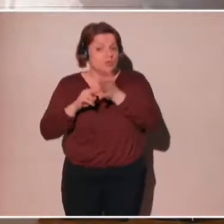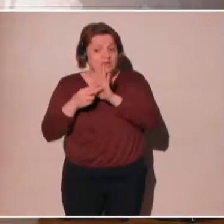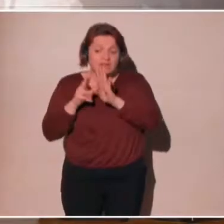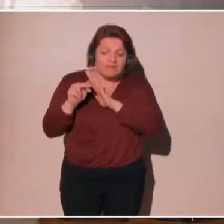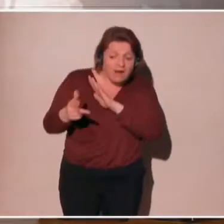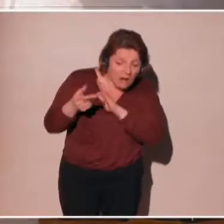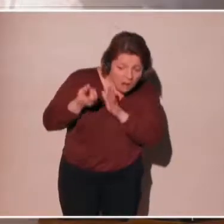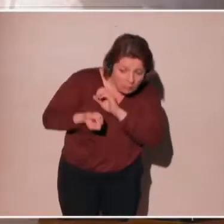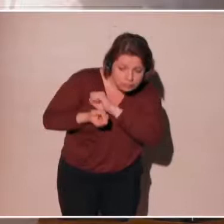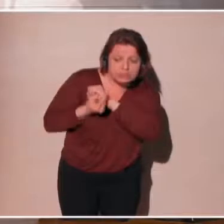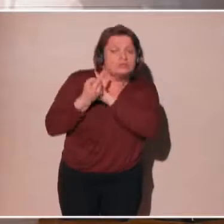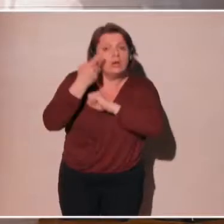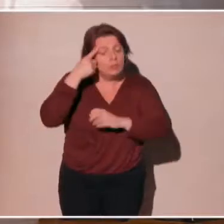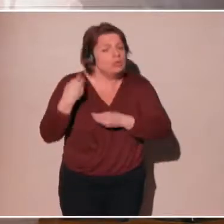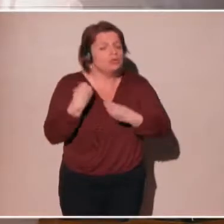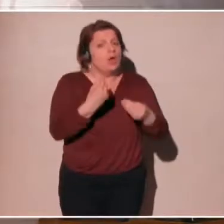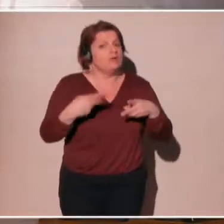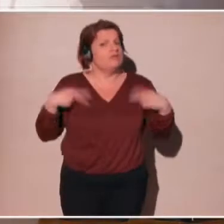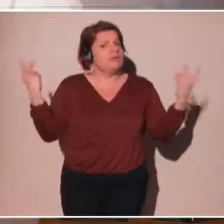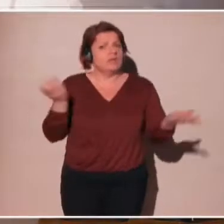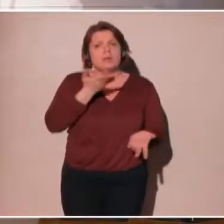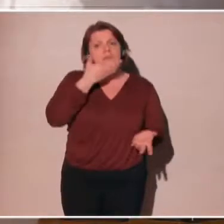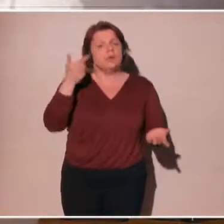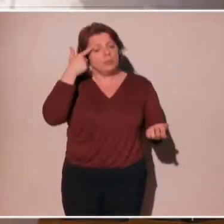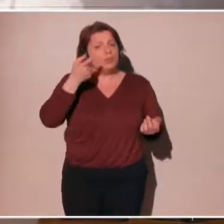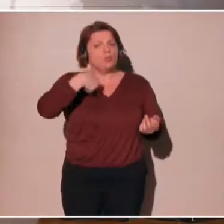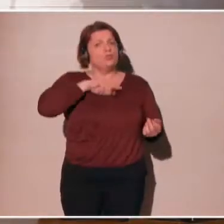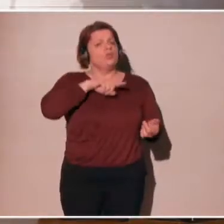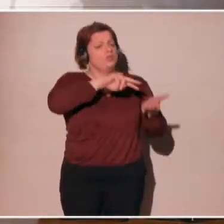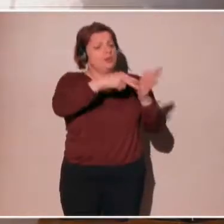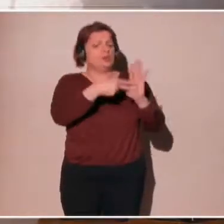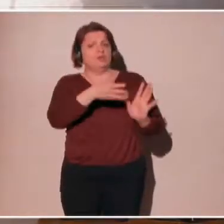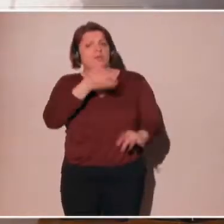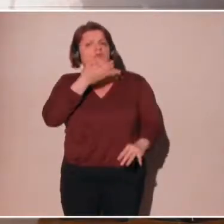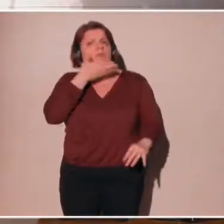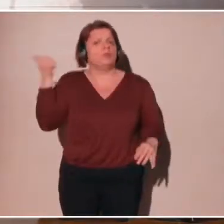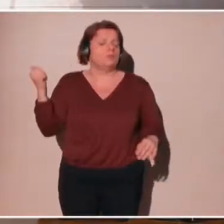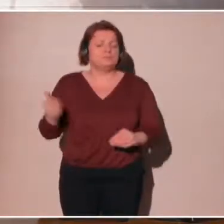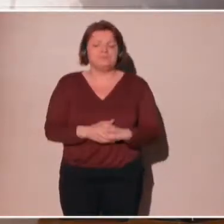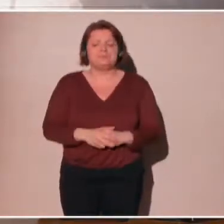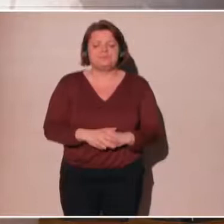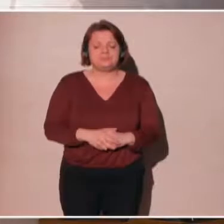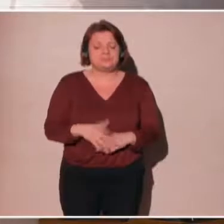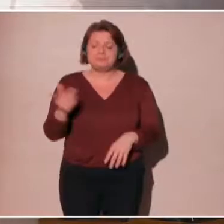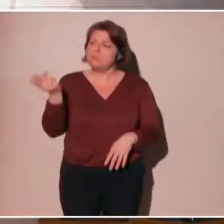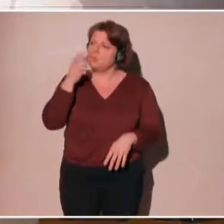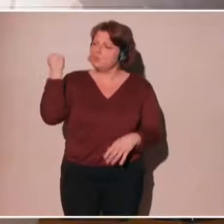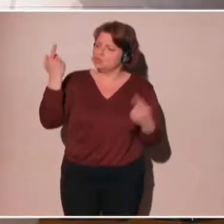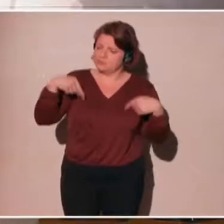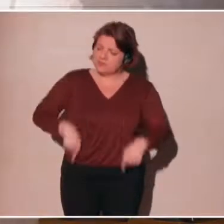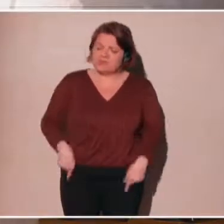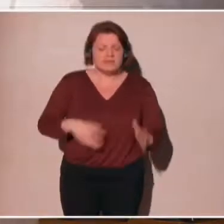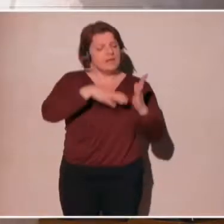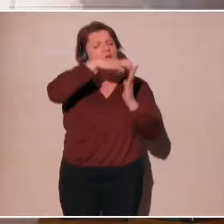afin que l'on puisse vivre au mieux et qu'on puisse pleinement profiter de ces technologies. Le rapport de